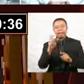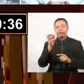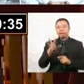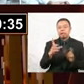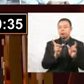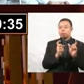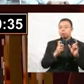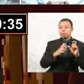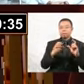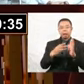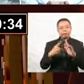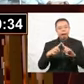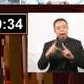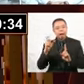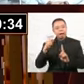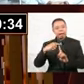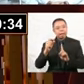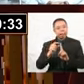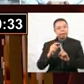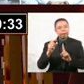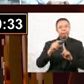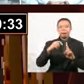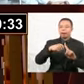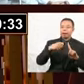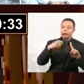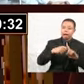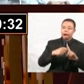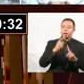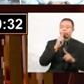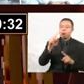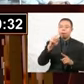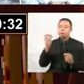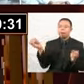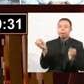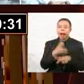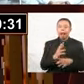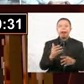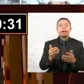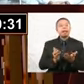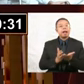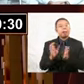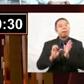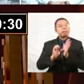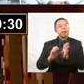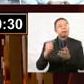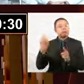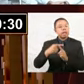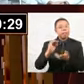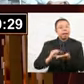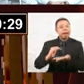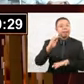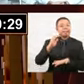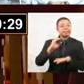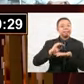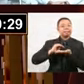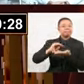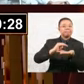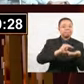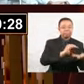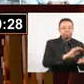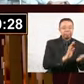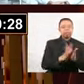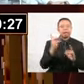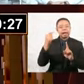tppkk LK Kang Insyaallah kami balas dengan dinaikkan insentifnya dan khusus